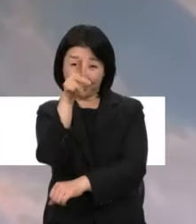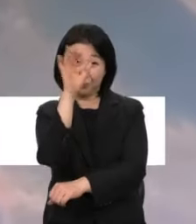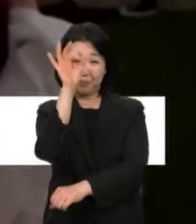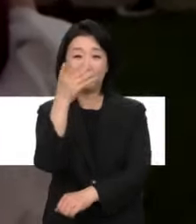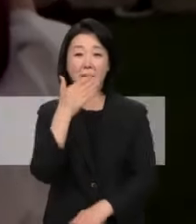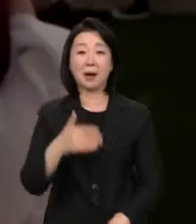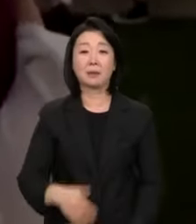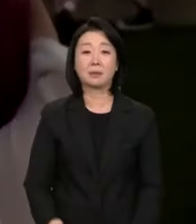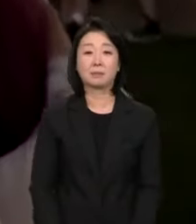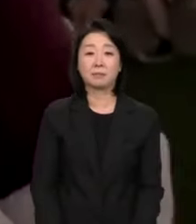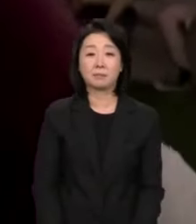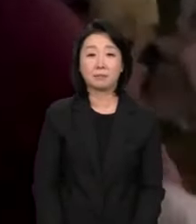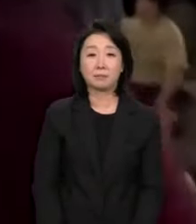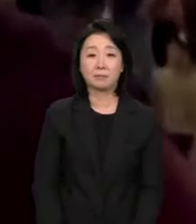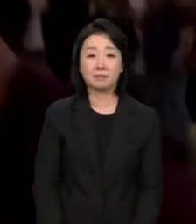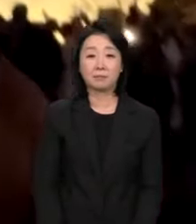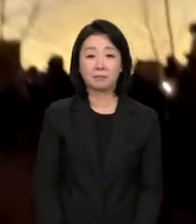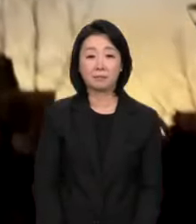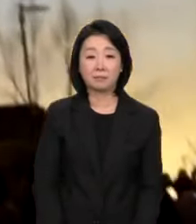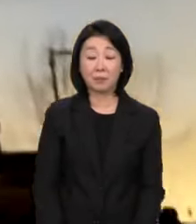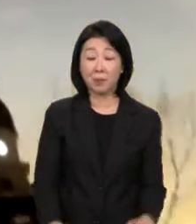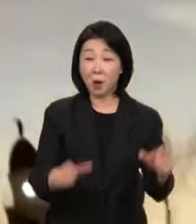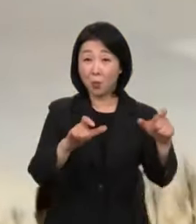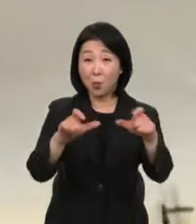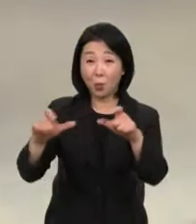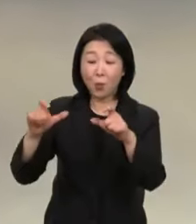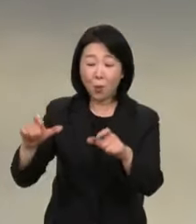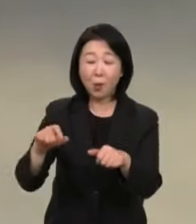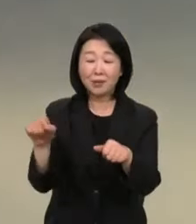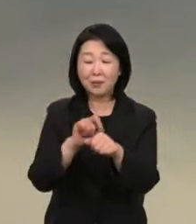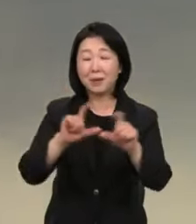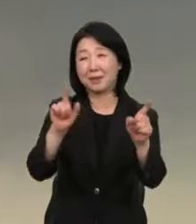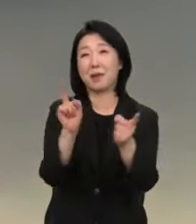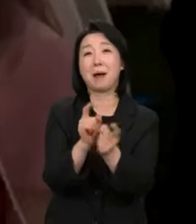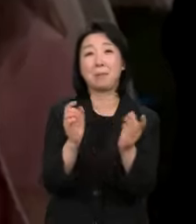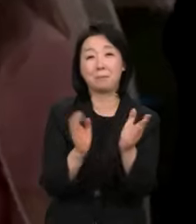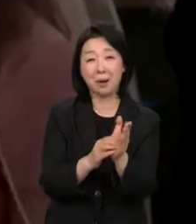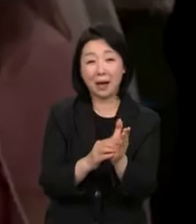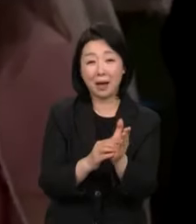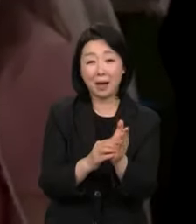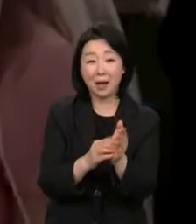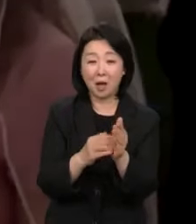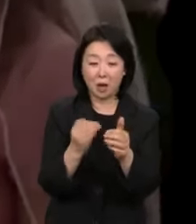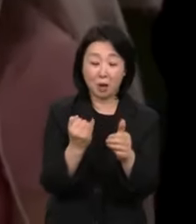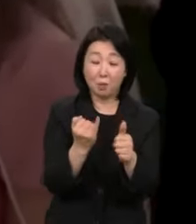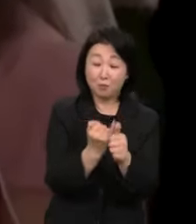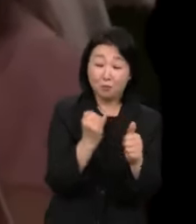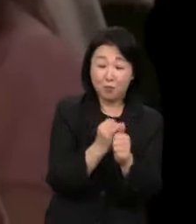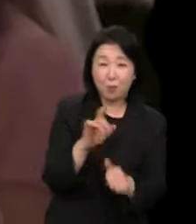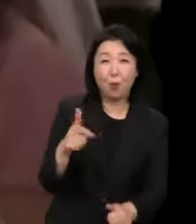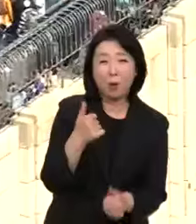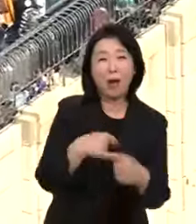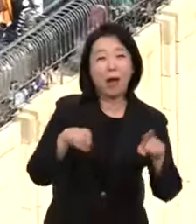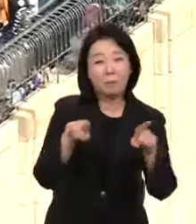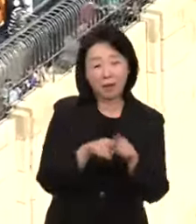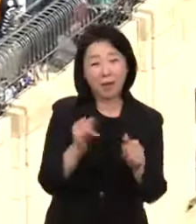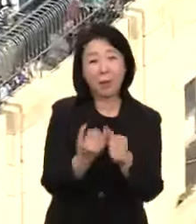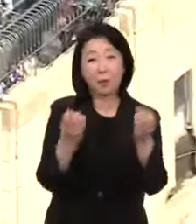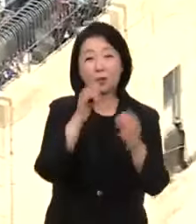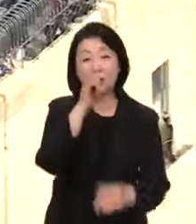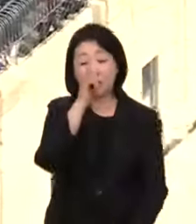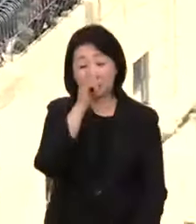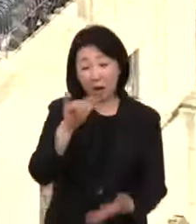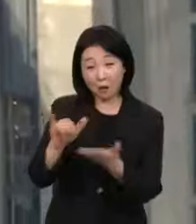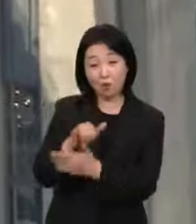잡혔습니다. 아칸소와 오하이오 주 등에선 특별한 날에 맞춰 500여 쌍이 합동 결혼식을 올렸습니다.